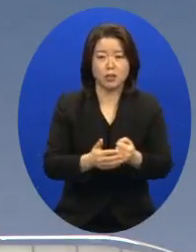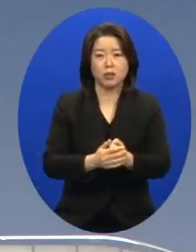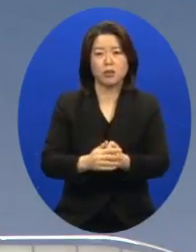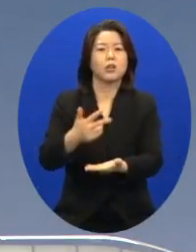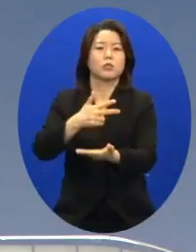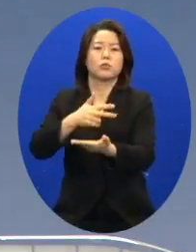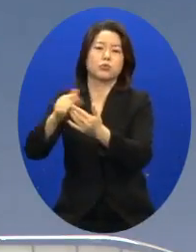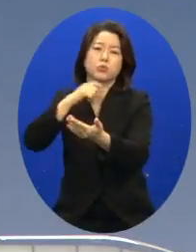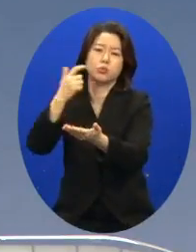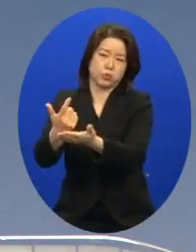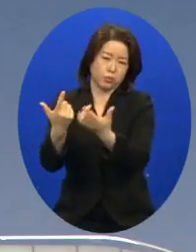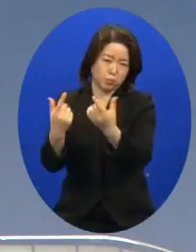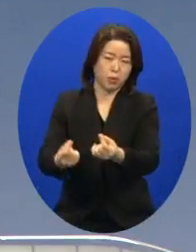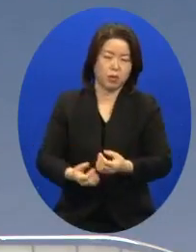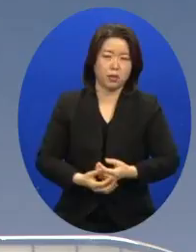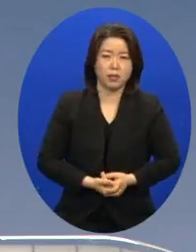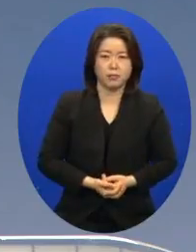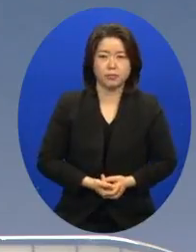속인 것입니다